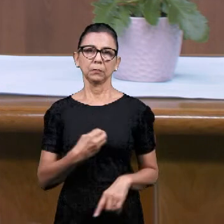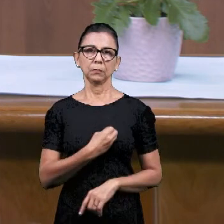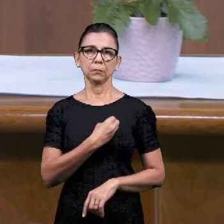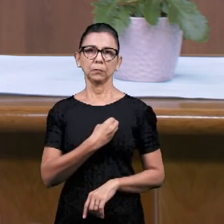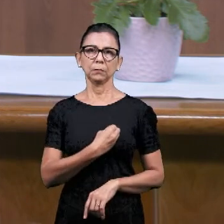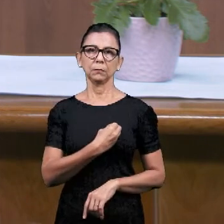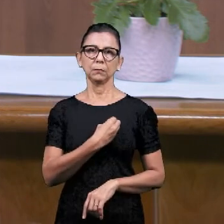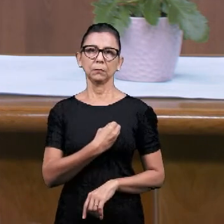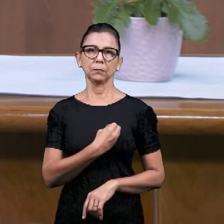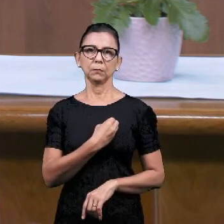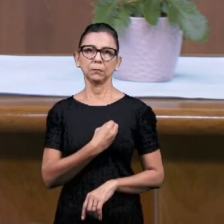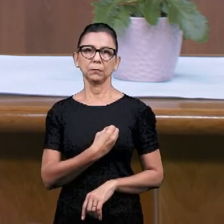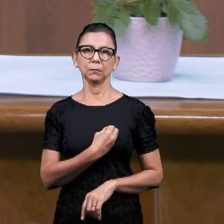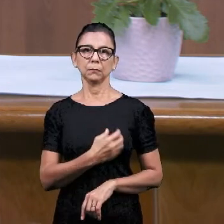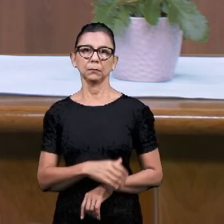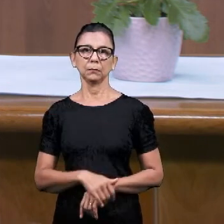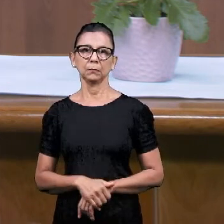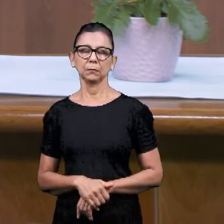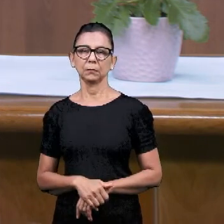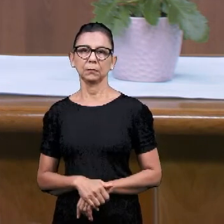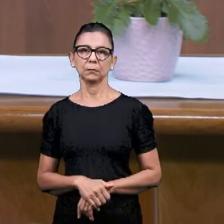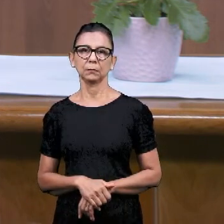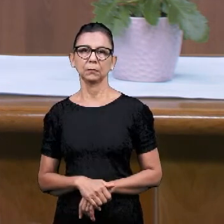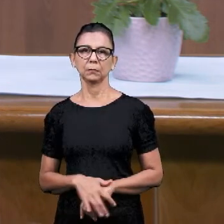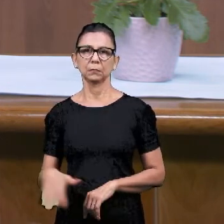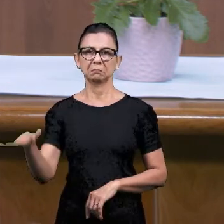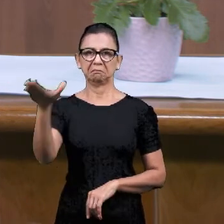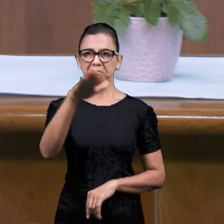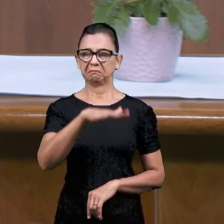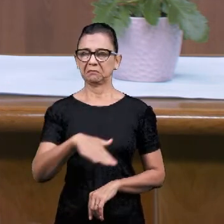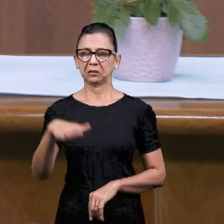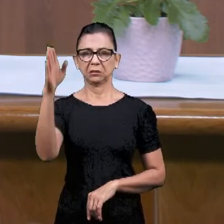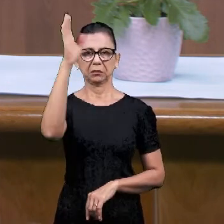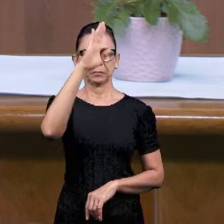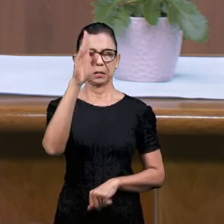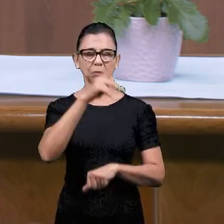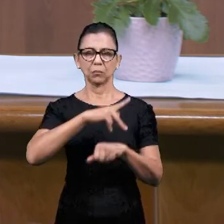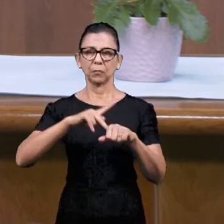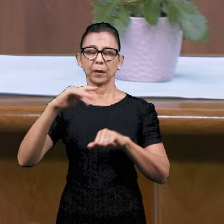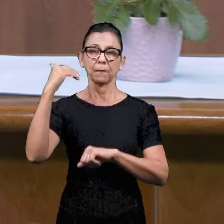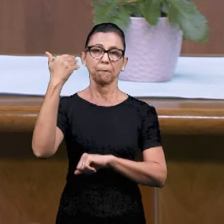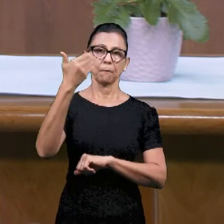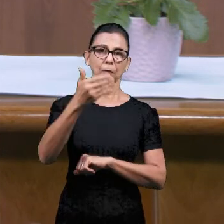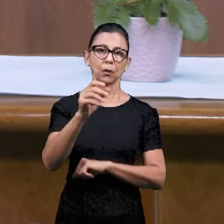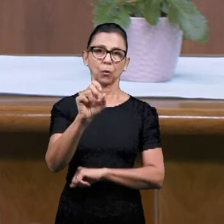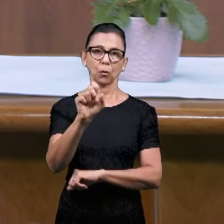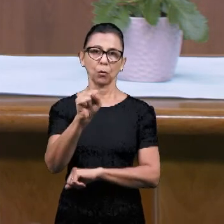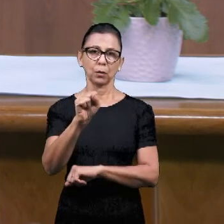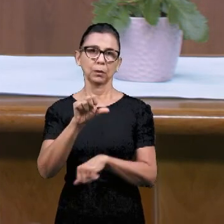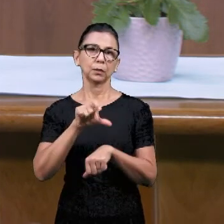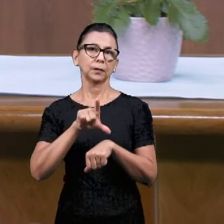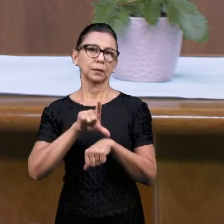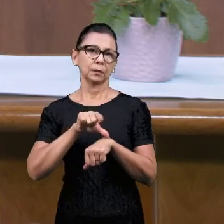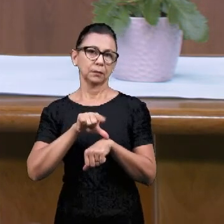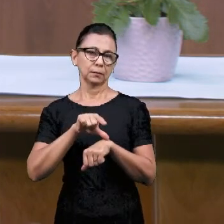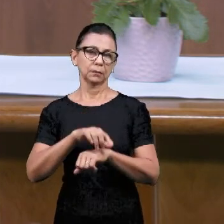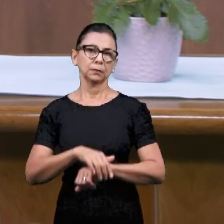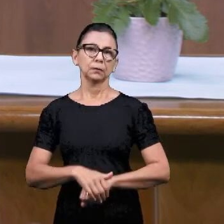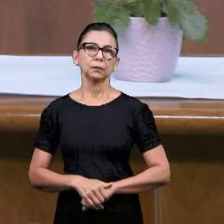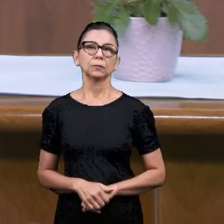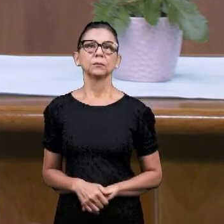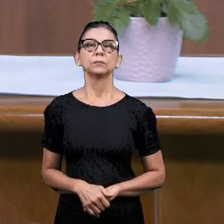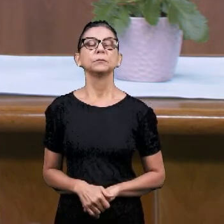en direct pour les frères de tout le Brésil, de l'étranger, à 20h de Brasilia. Nous allons voir un